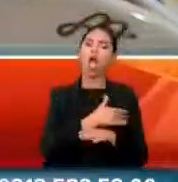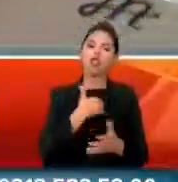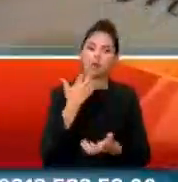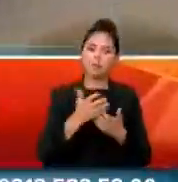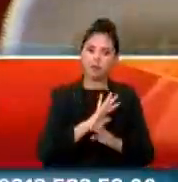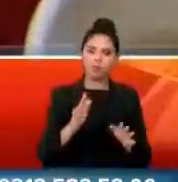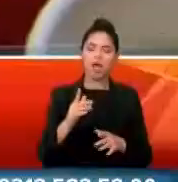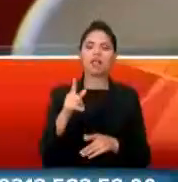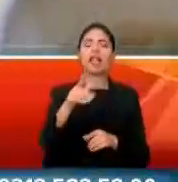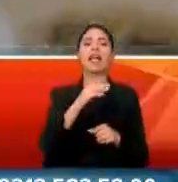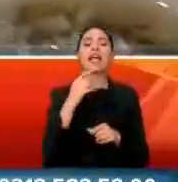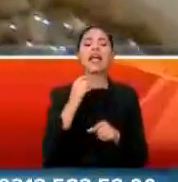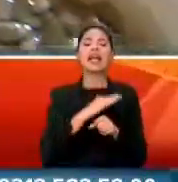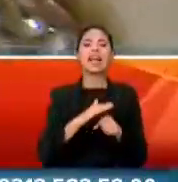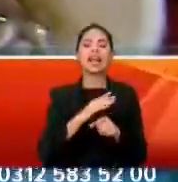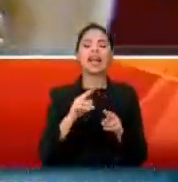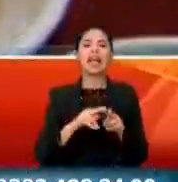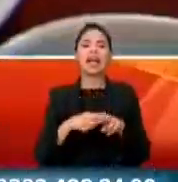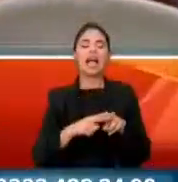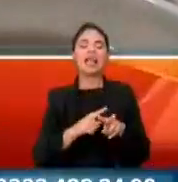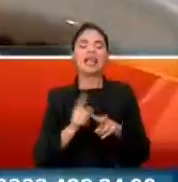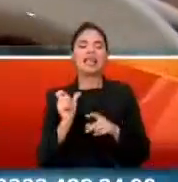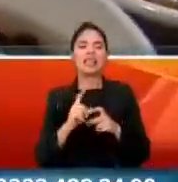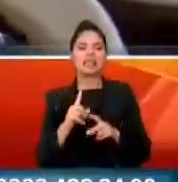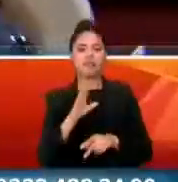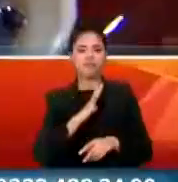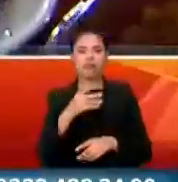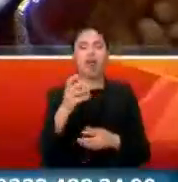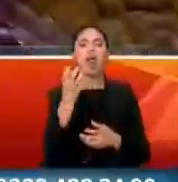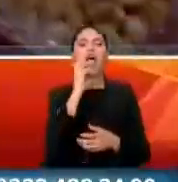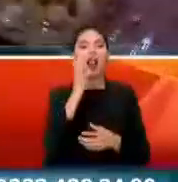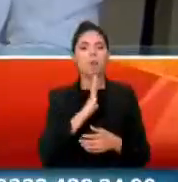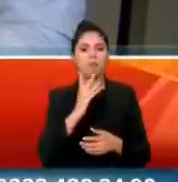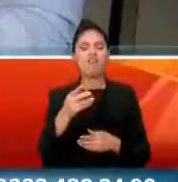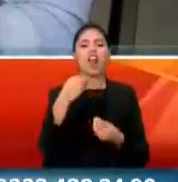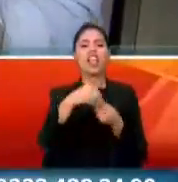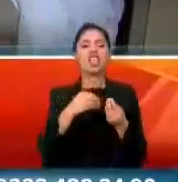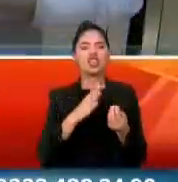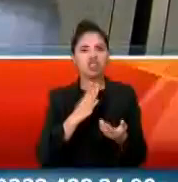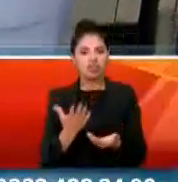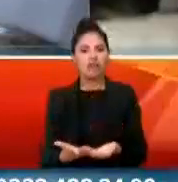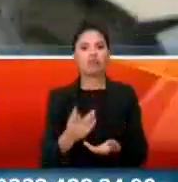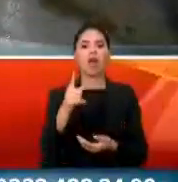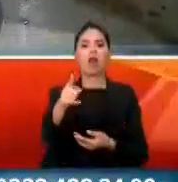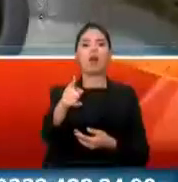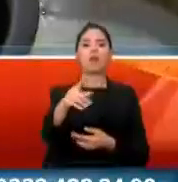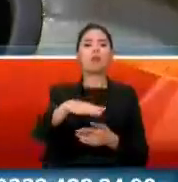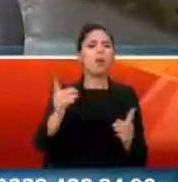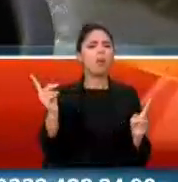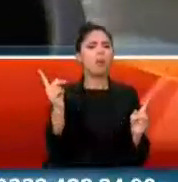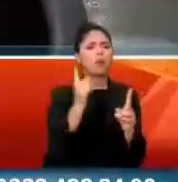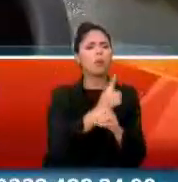pişirdik. Kayısı var, kuru üzüm var, cevizimiz var, elma var, ince ince kıydık. İncirimiz var, baklagiller var, bakliyatlar